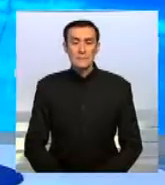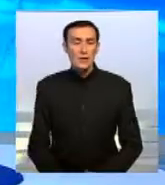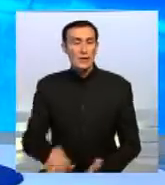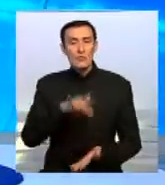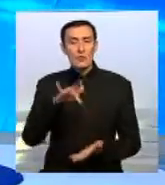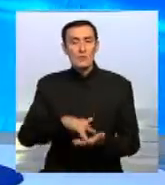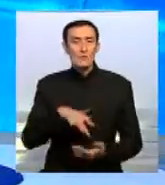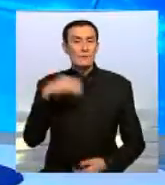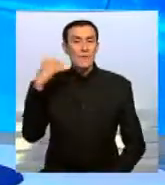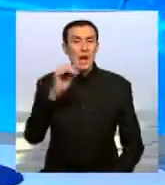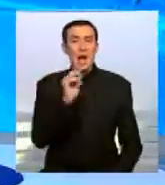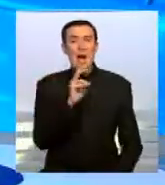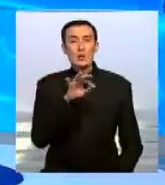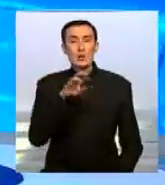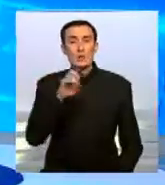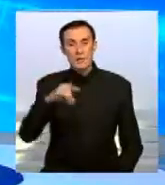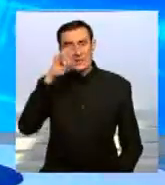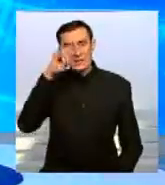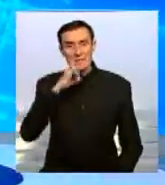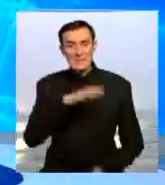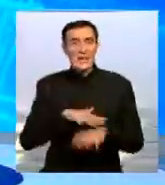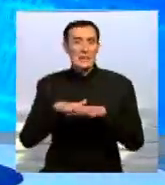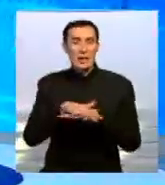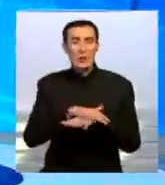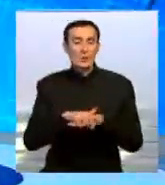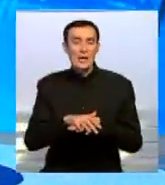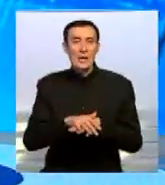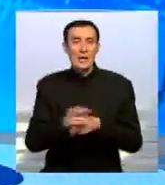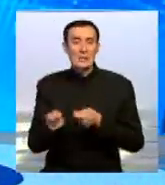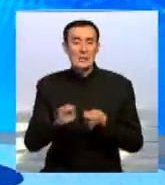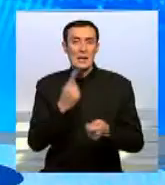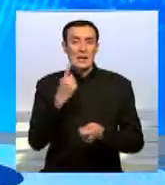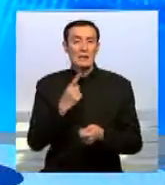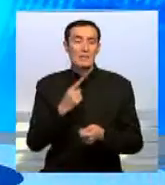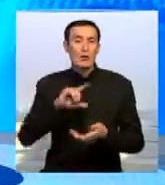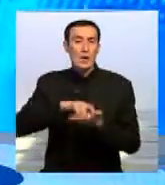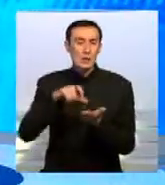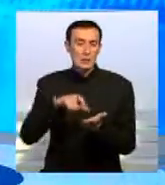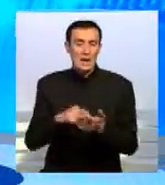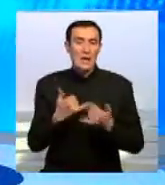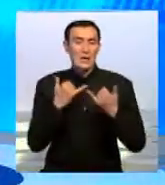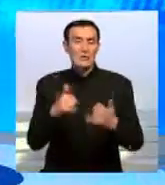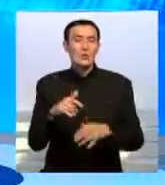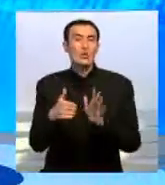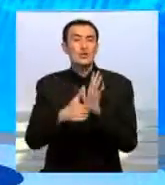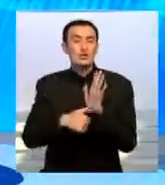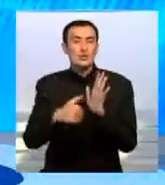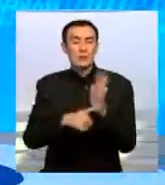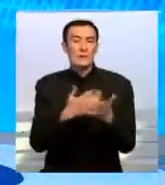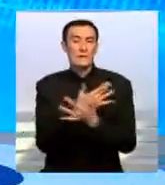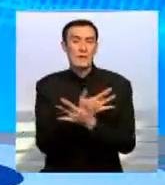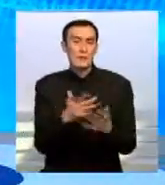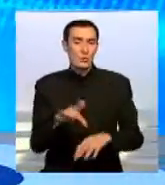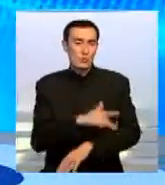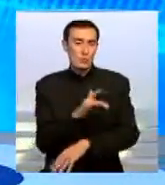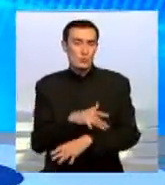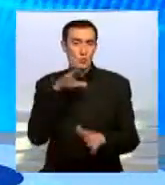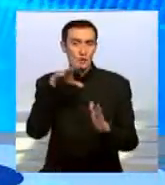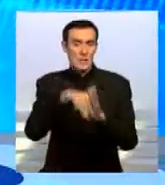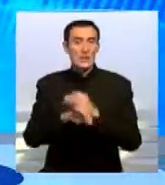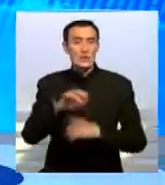В Актобе заработала первая в Казахстане народная канцелярия. По принципу одного окна здесь оказывают 600 видов различных услуг, в том